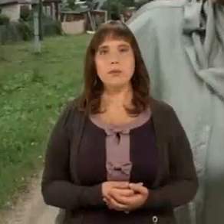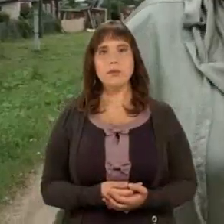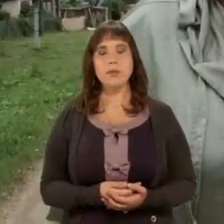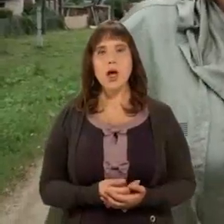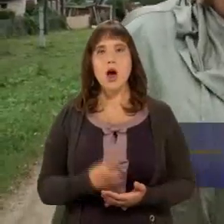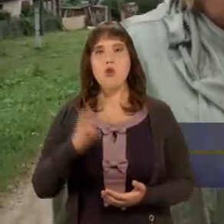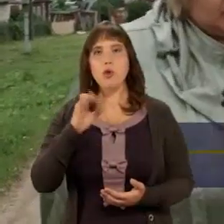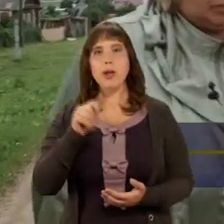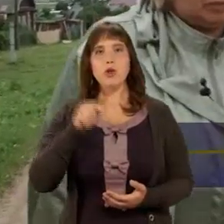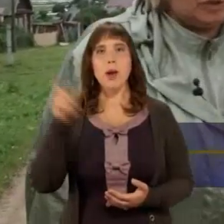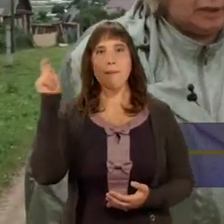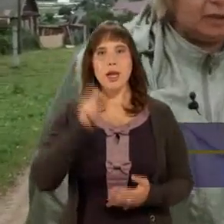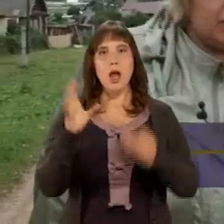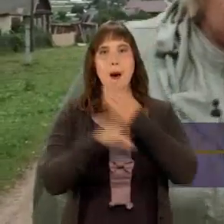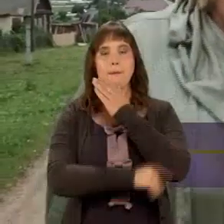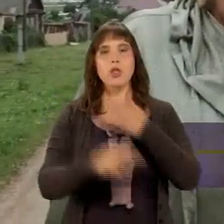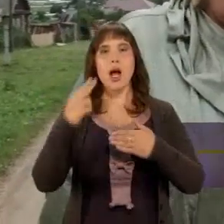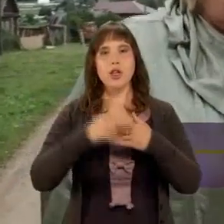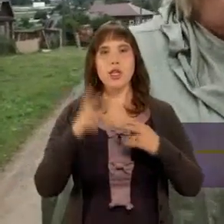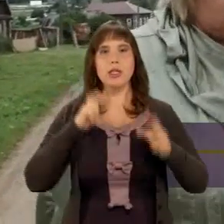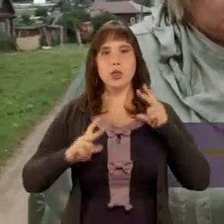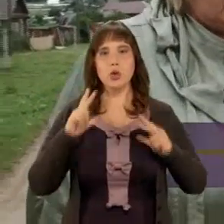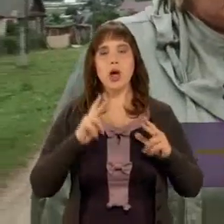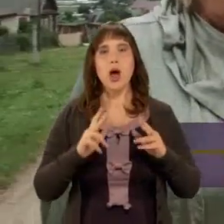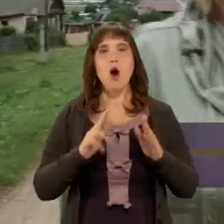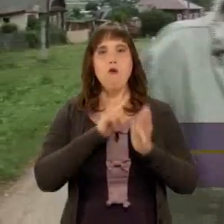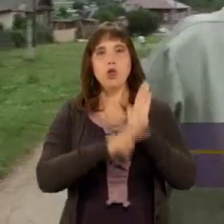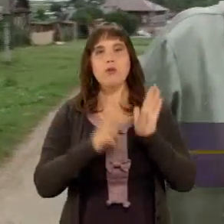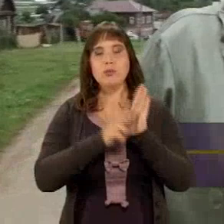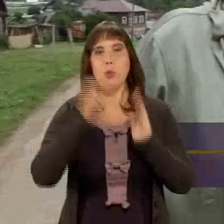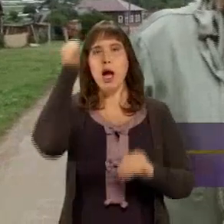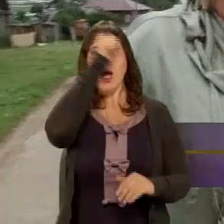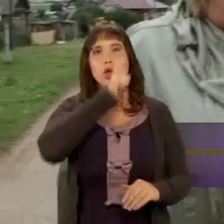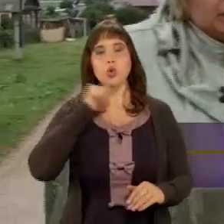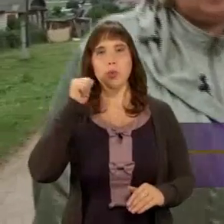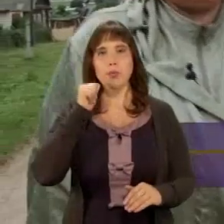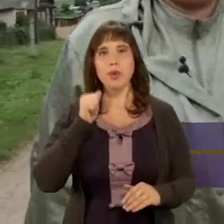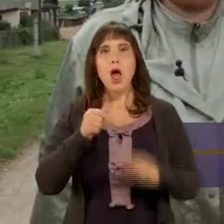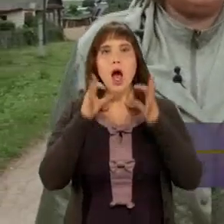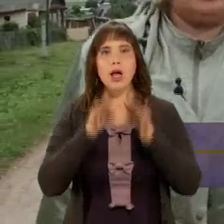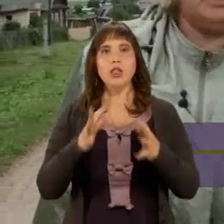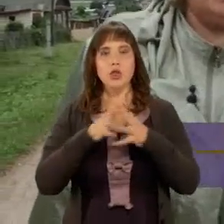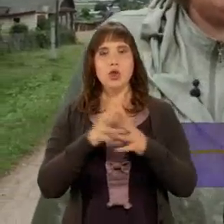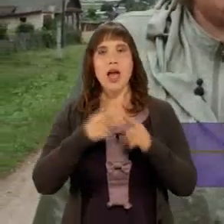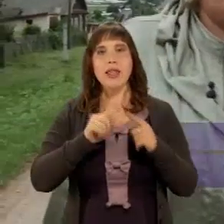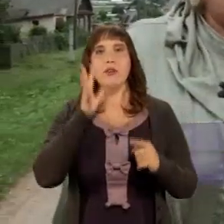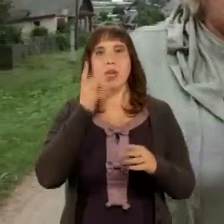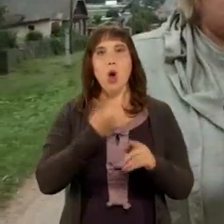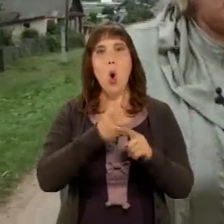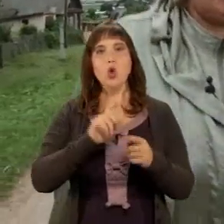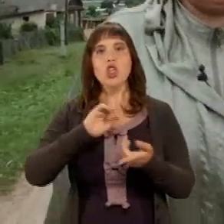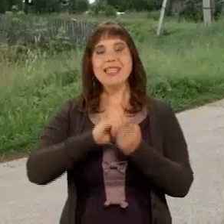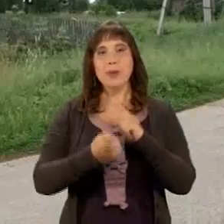Я в Бурманино сюда приехала после окончания института в 88 году. Конечно, село за это время